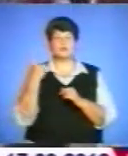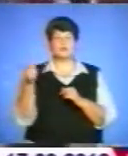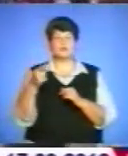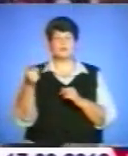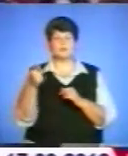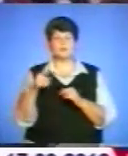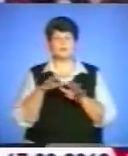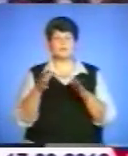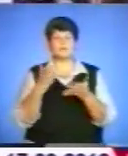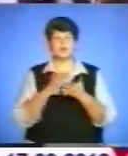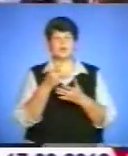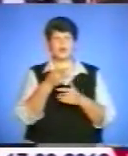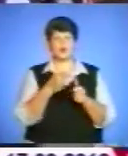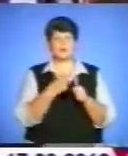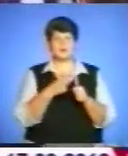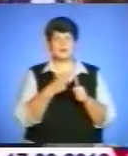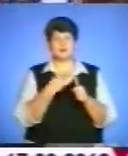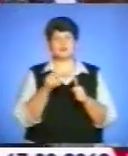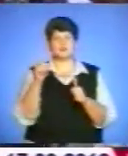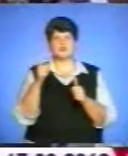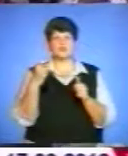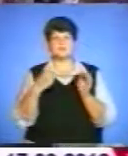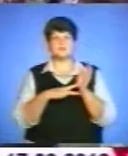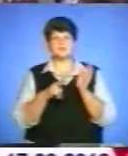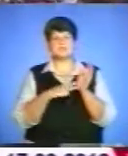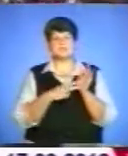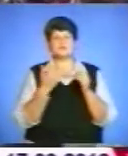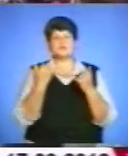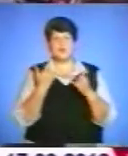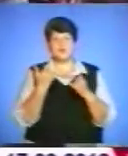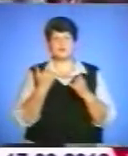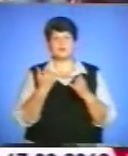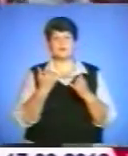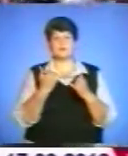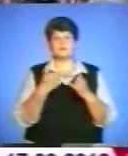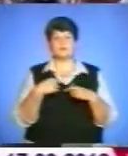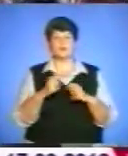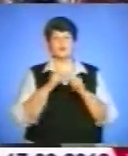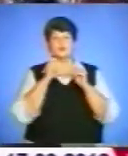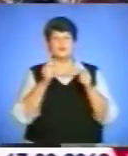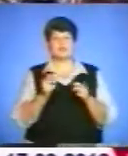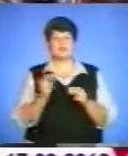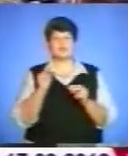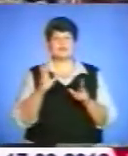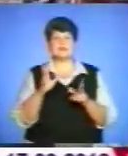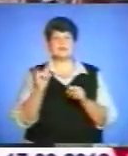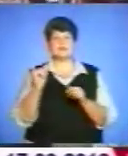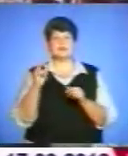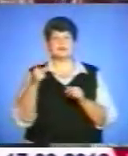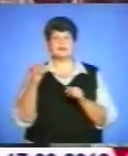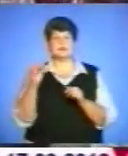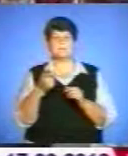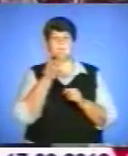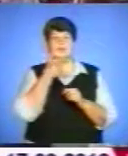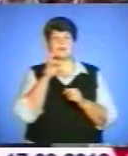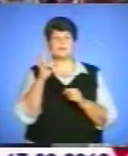коренів носить його ім'я, саме корінь число 77. Відповідно, сьогодні ми удостоїли честі дружину Івана Гавдиди, пані